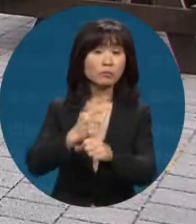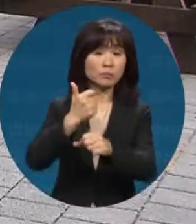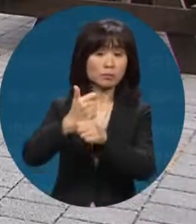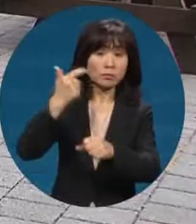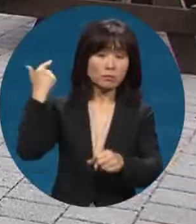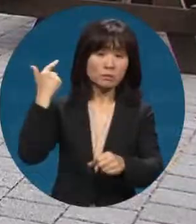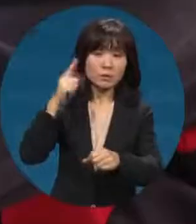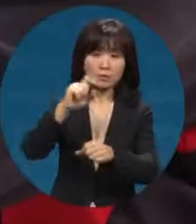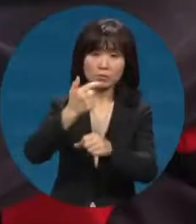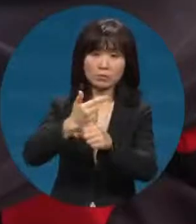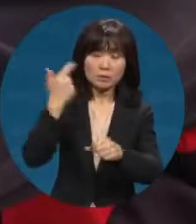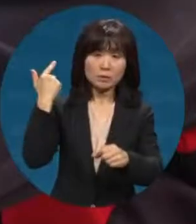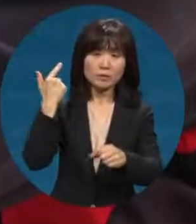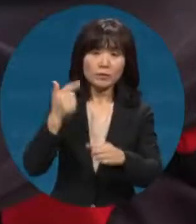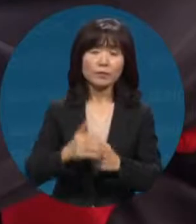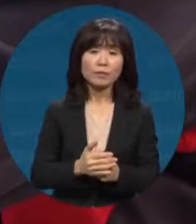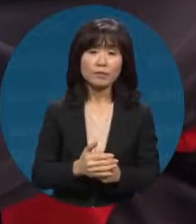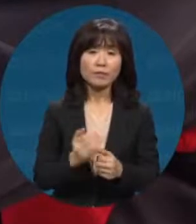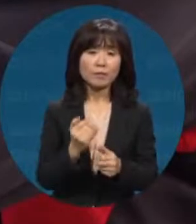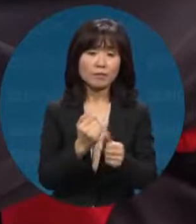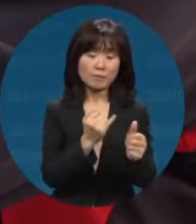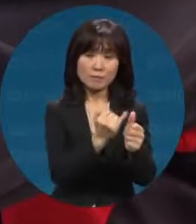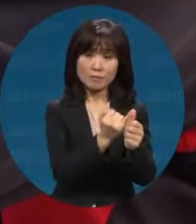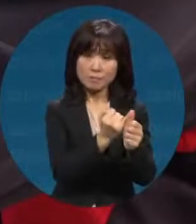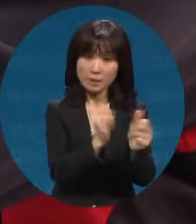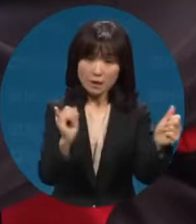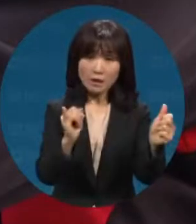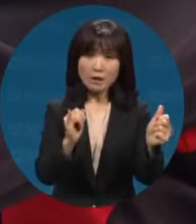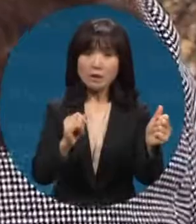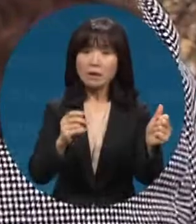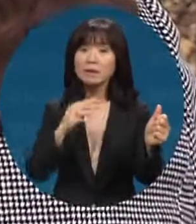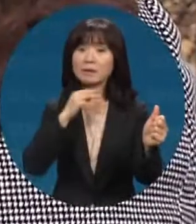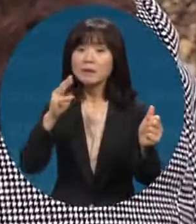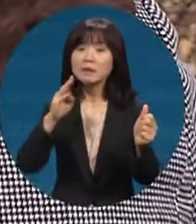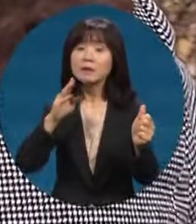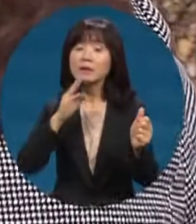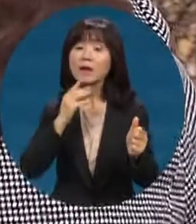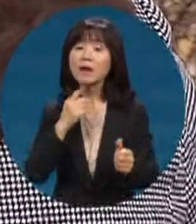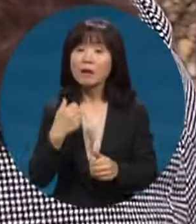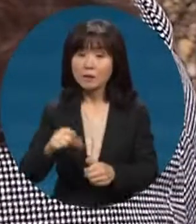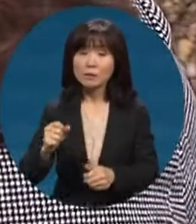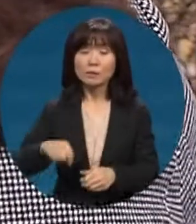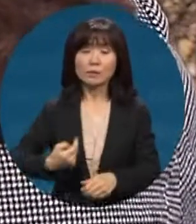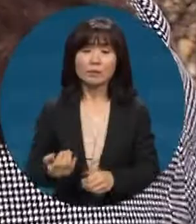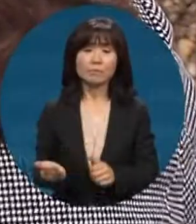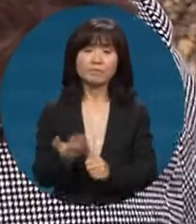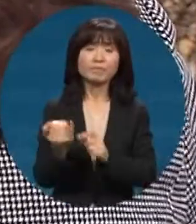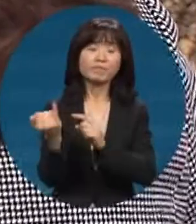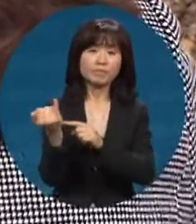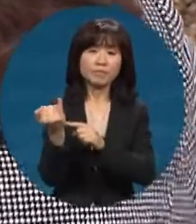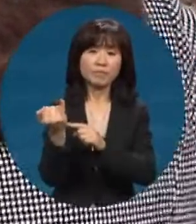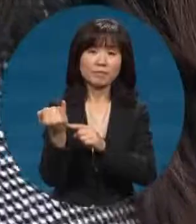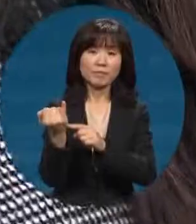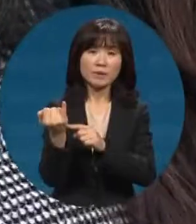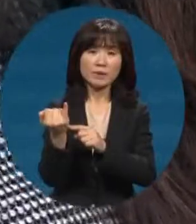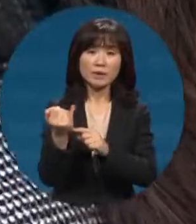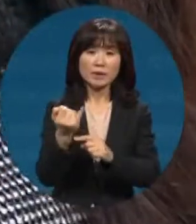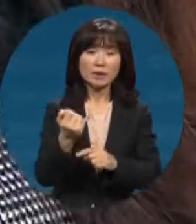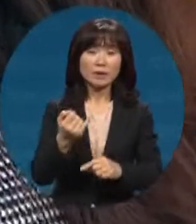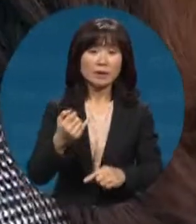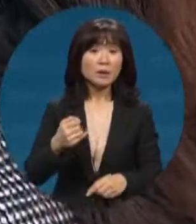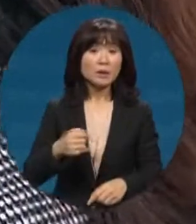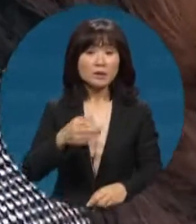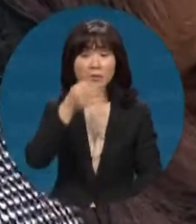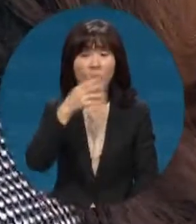전남편과 이혼하고 당시 세 살이었던 아들을 혼자 키운 효원씨 모자를 가장 힘들게 한 건 경제적